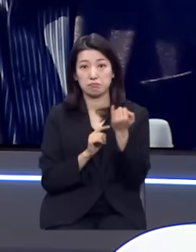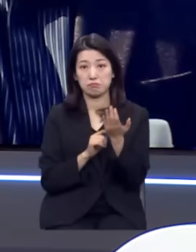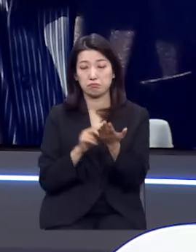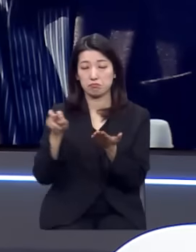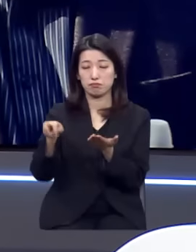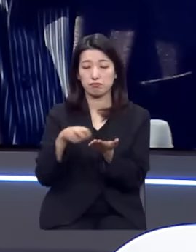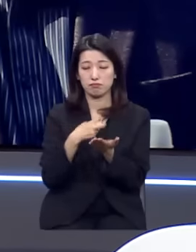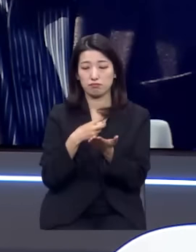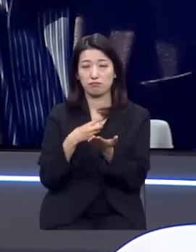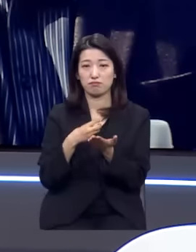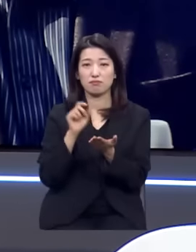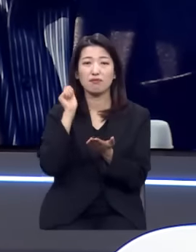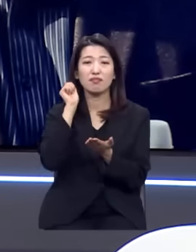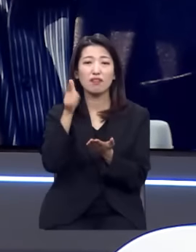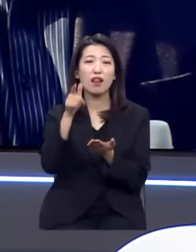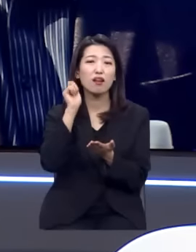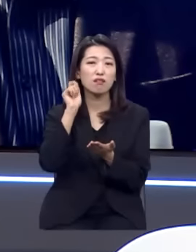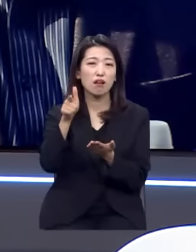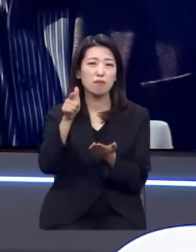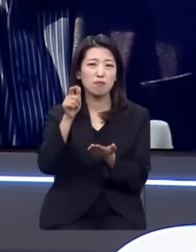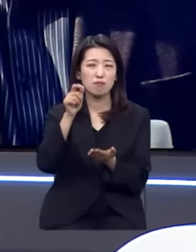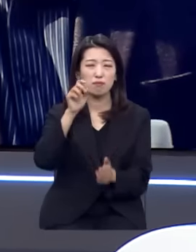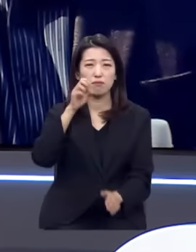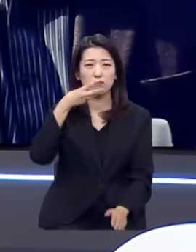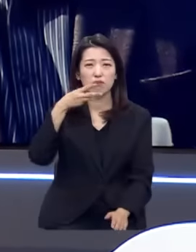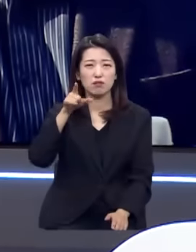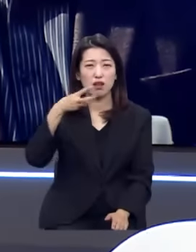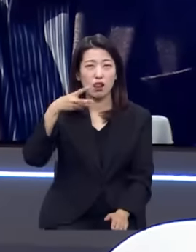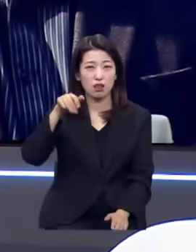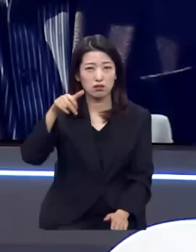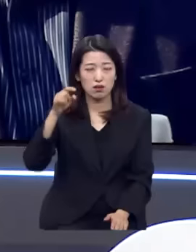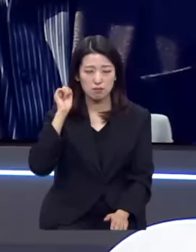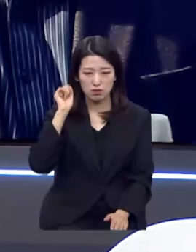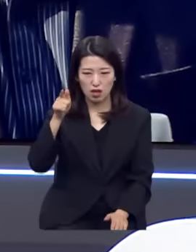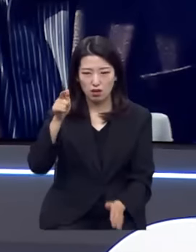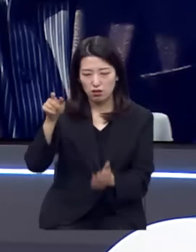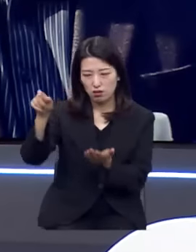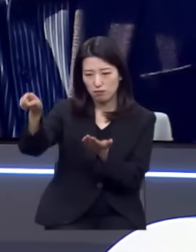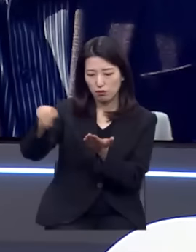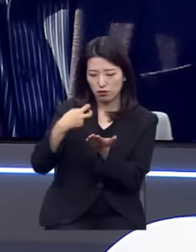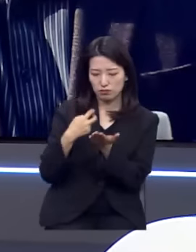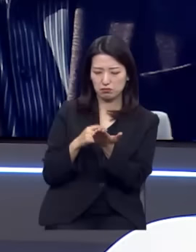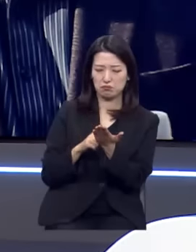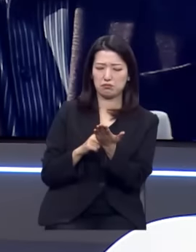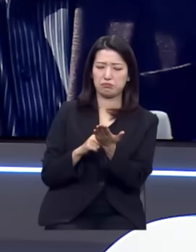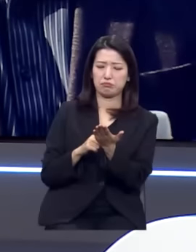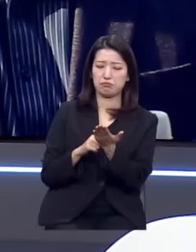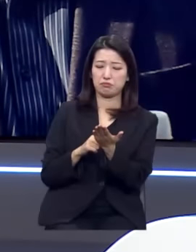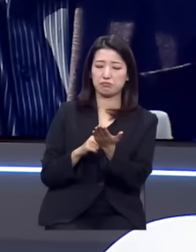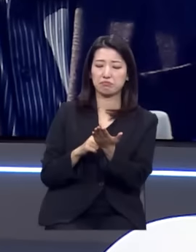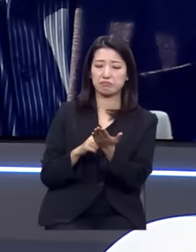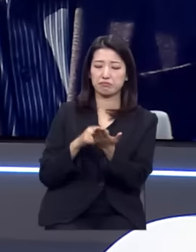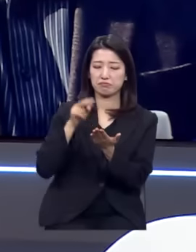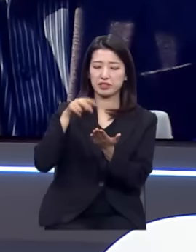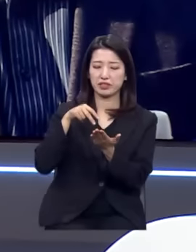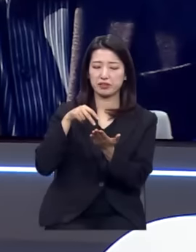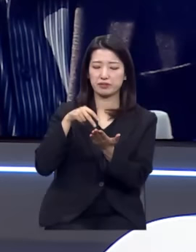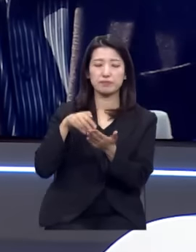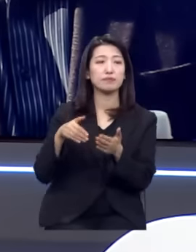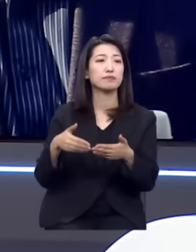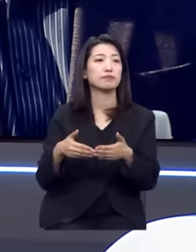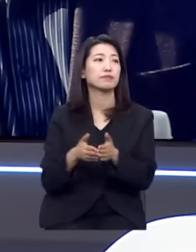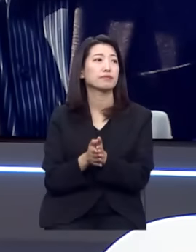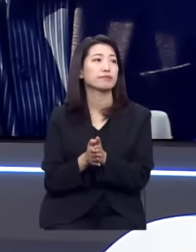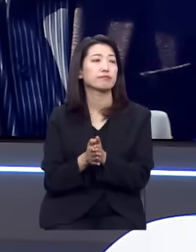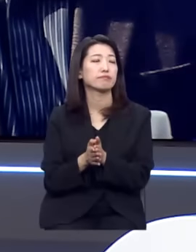텔레그램으로 계속해서 김여사한테 뭐라고 뭐라고 얘기를 뭐 보냈다는 거예요 보냈는데 거기에 대해서 김여사는 읽긴